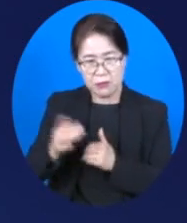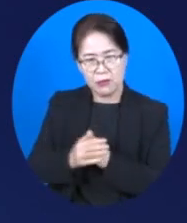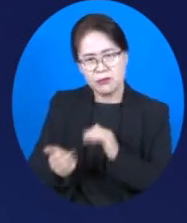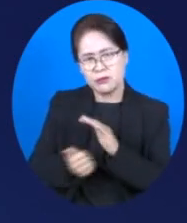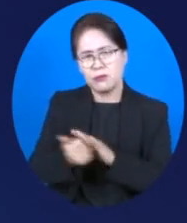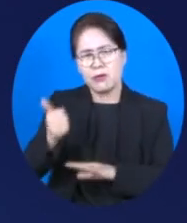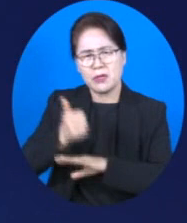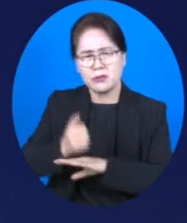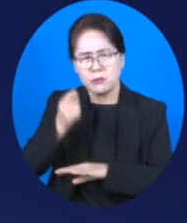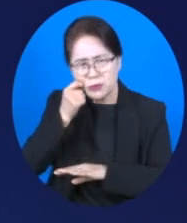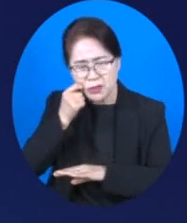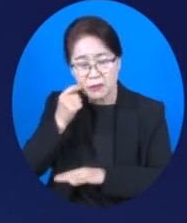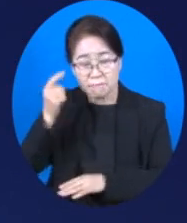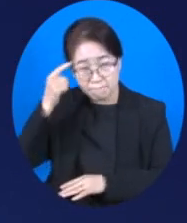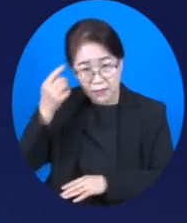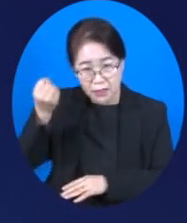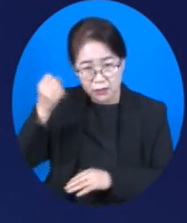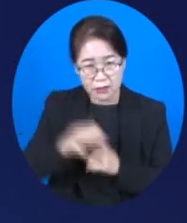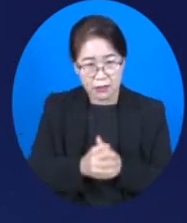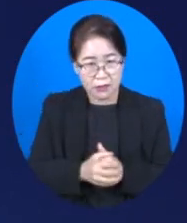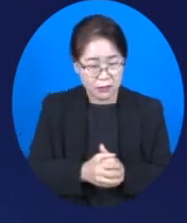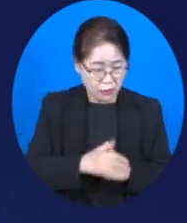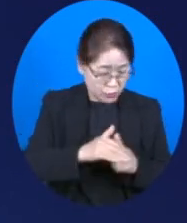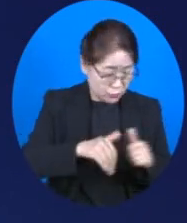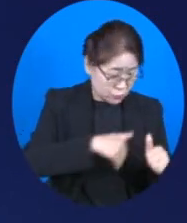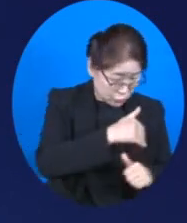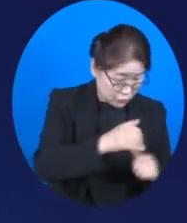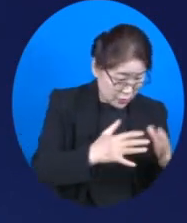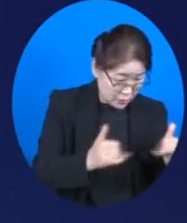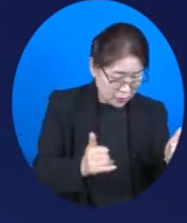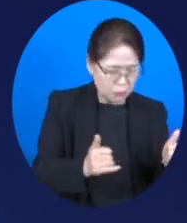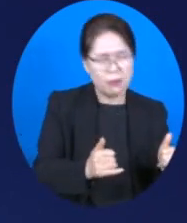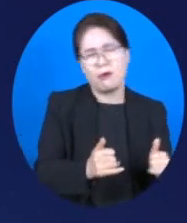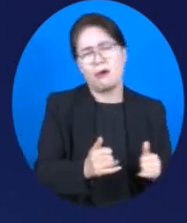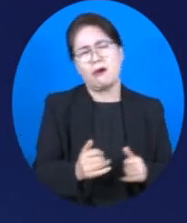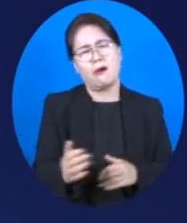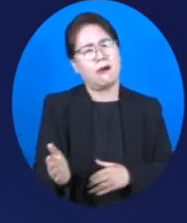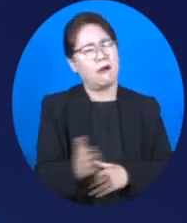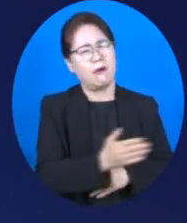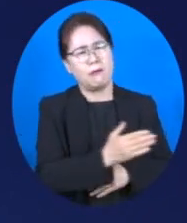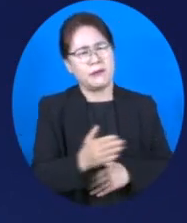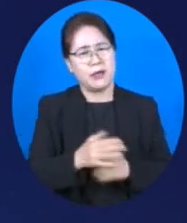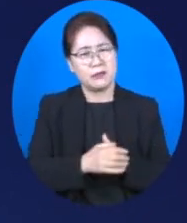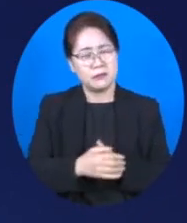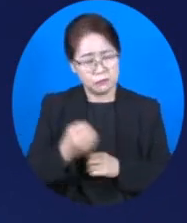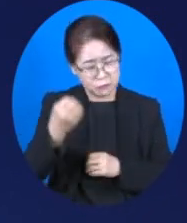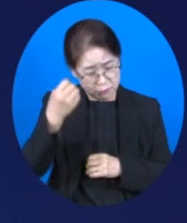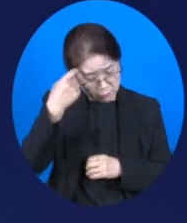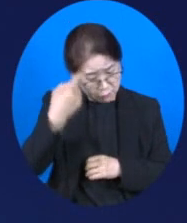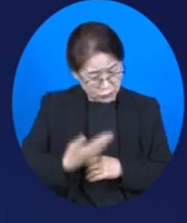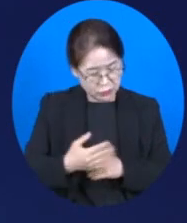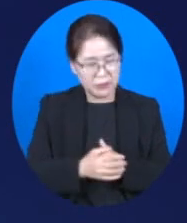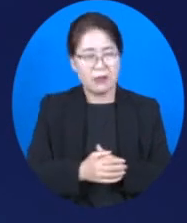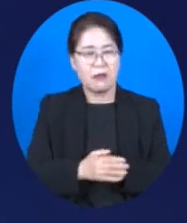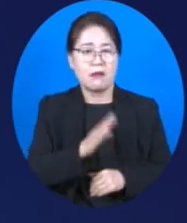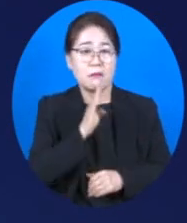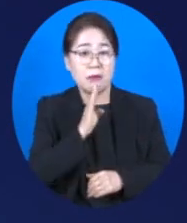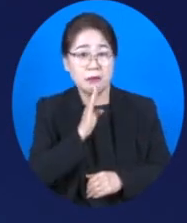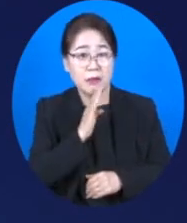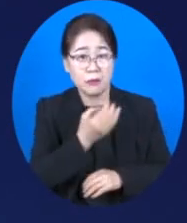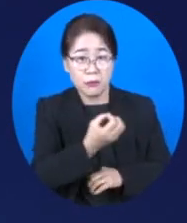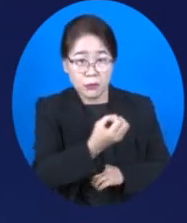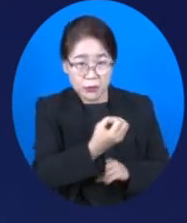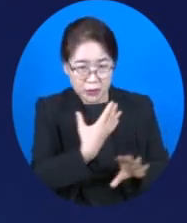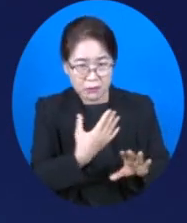지키며 사는 사람은 내 주위에는 별로 없다라고 하는 이 물음에 그렇다라고 대답한 기독 청년들이